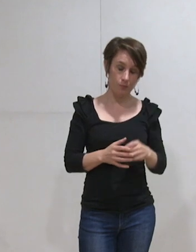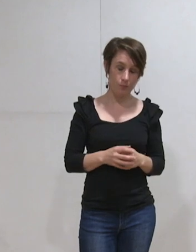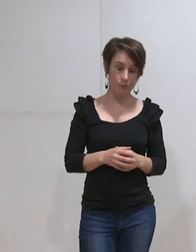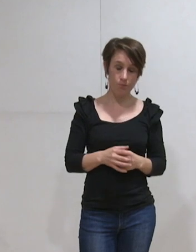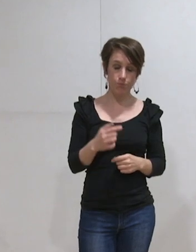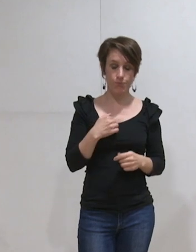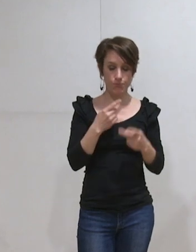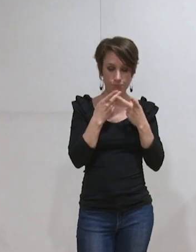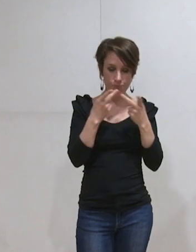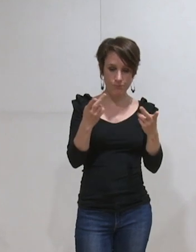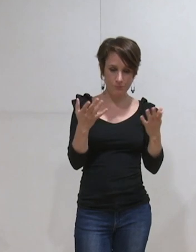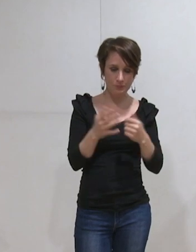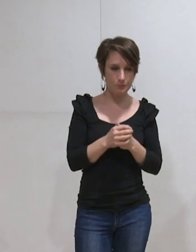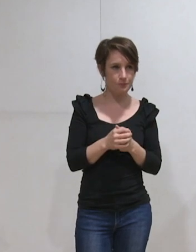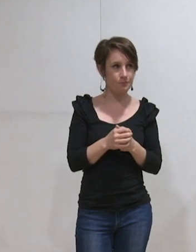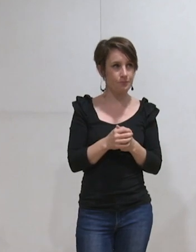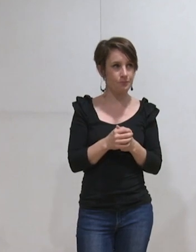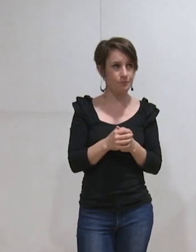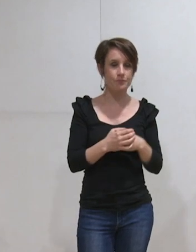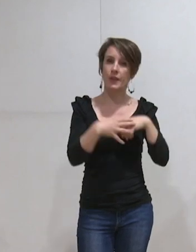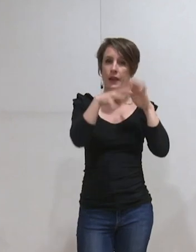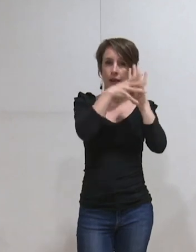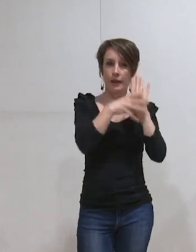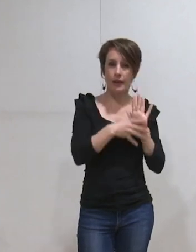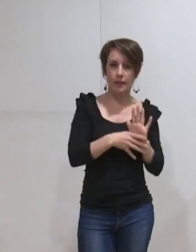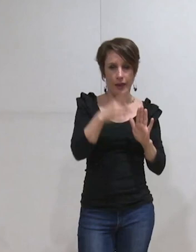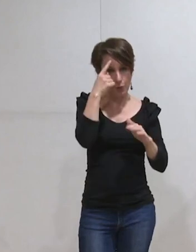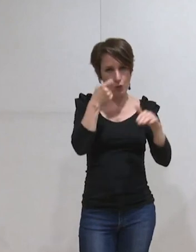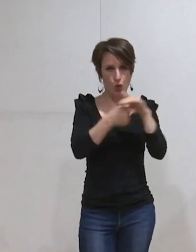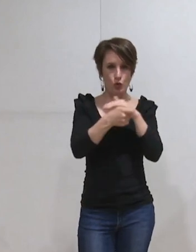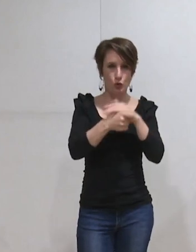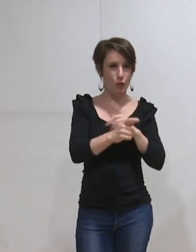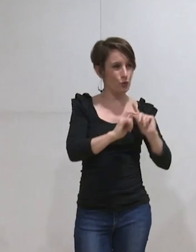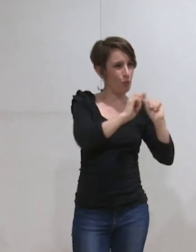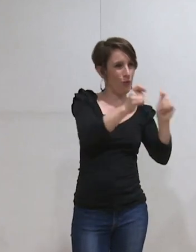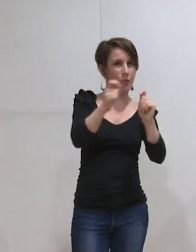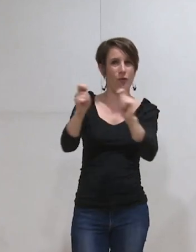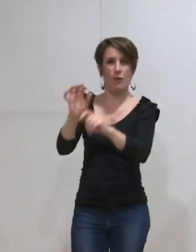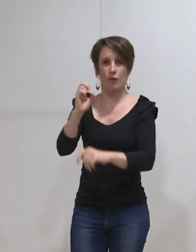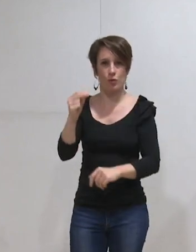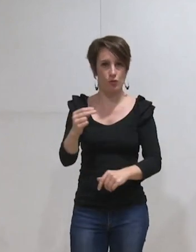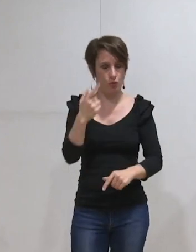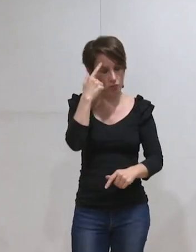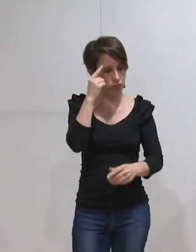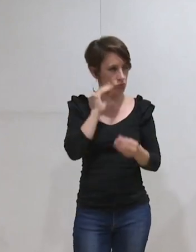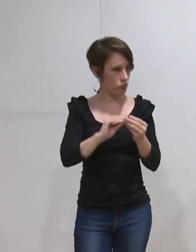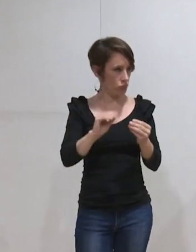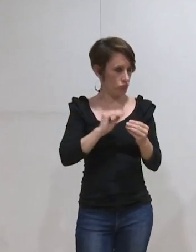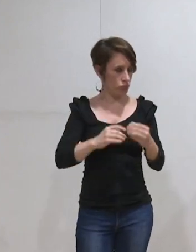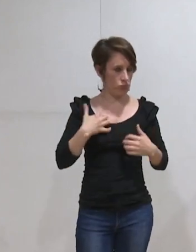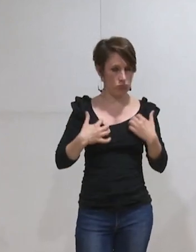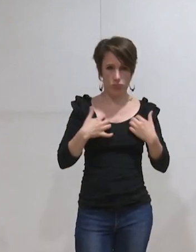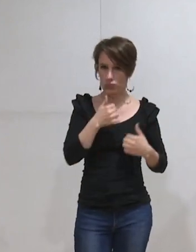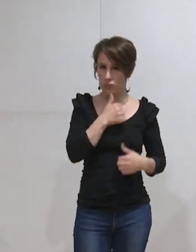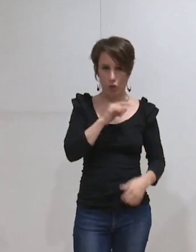question de ces critères d'attribution de subvention est vraiment vraiment une question qu'on se pose qu'on vous repose hein et je